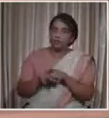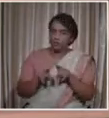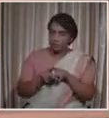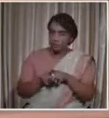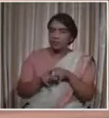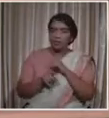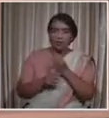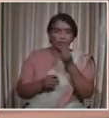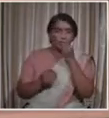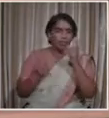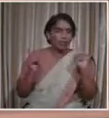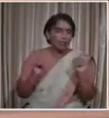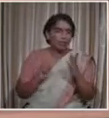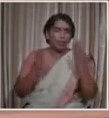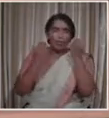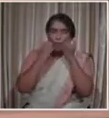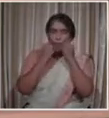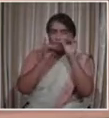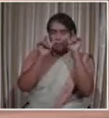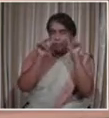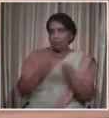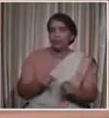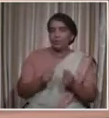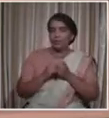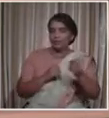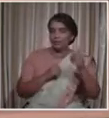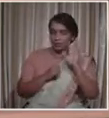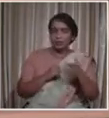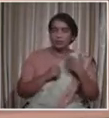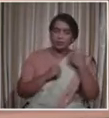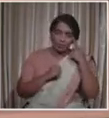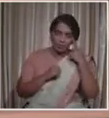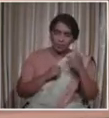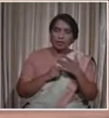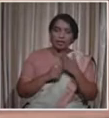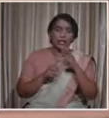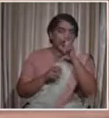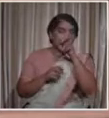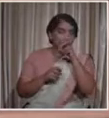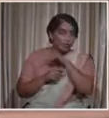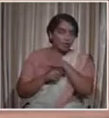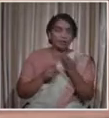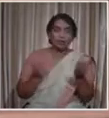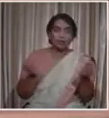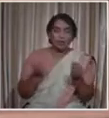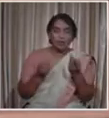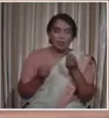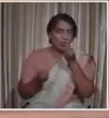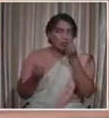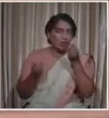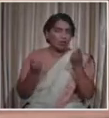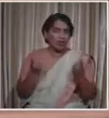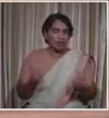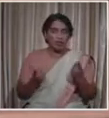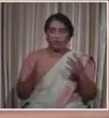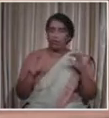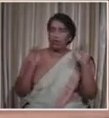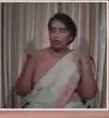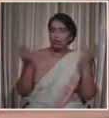இலங்கையிலே கௌரவ அமைச்சர் அவர்களே, கிளிநொச்சிதான் போசாக்கிலே குறைந்த மாவட்டமாக பட்டியல் சொல்லுகின்றது. இலங்கையில் இருக்கின்ற